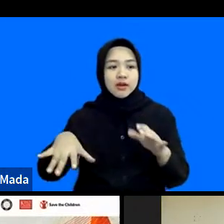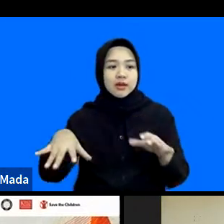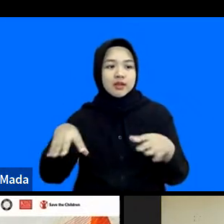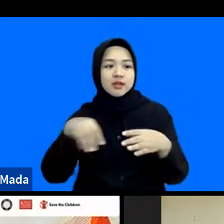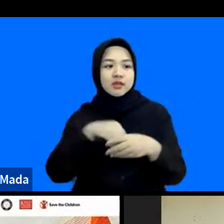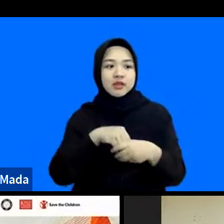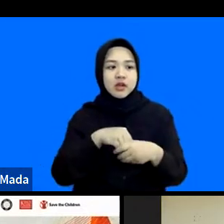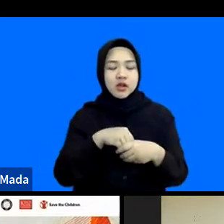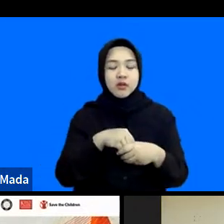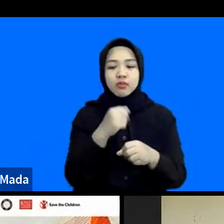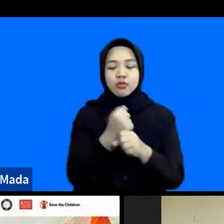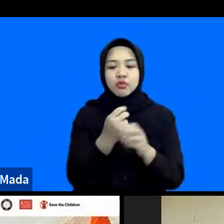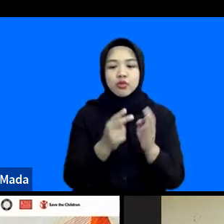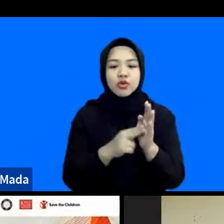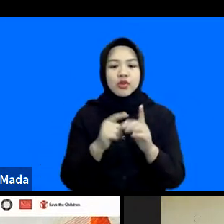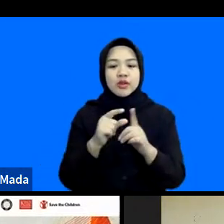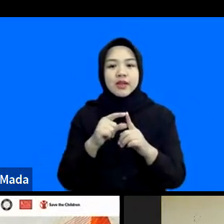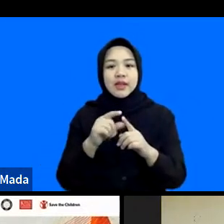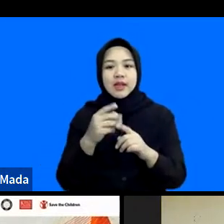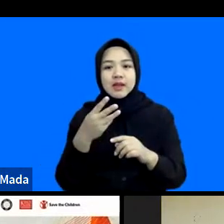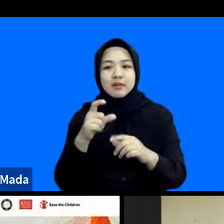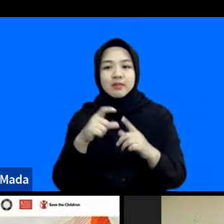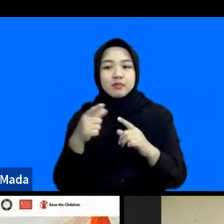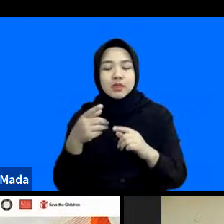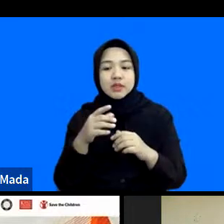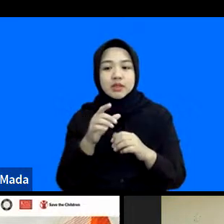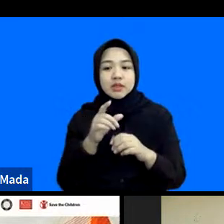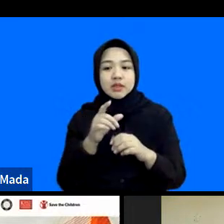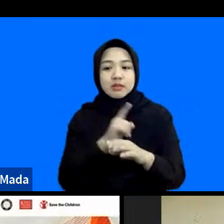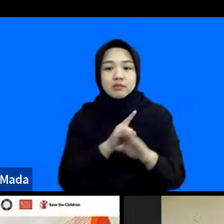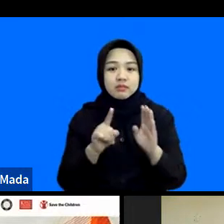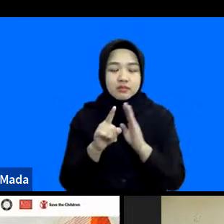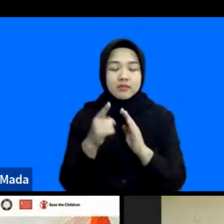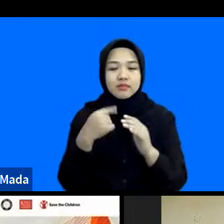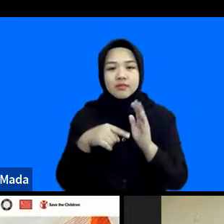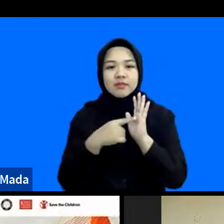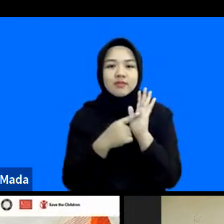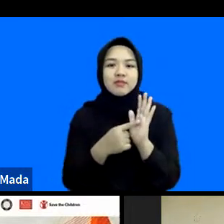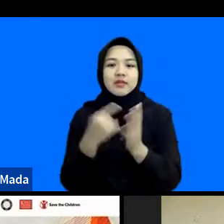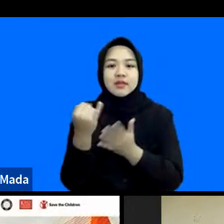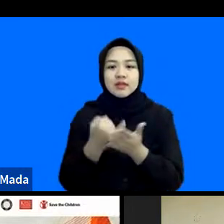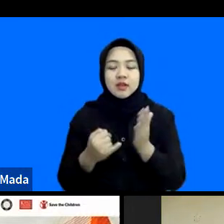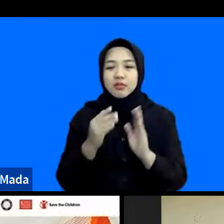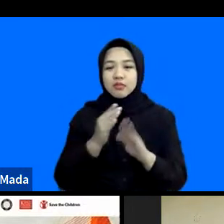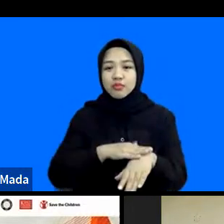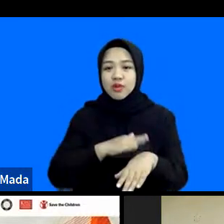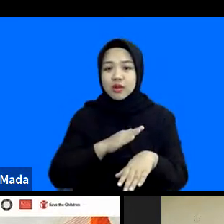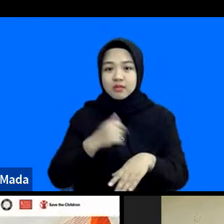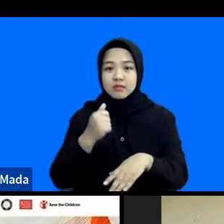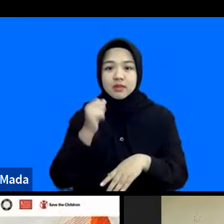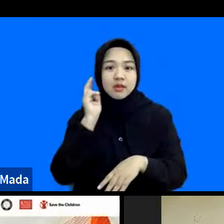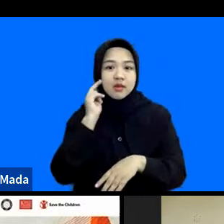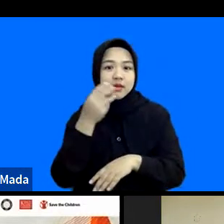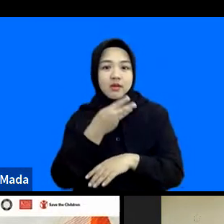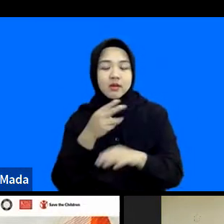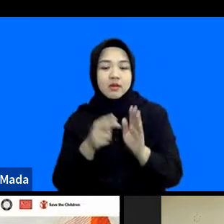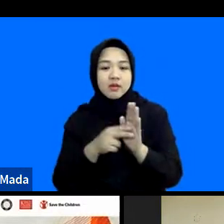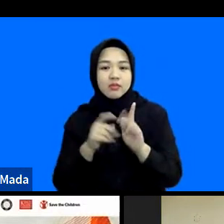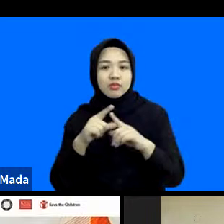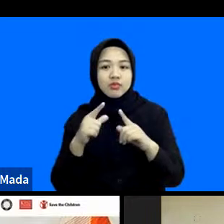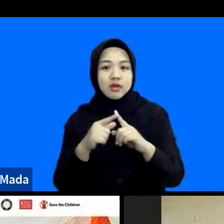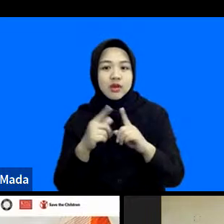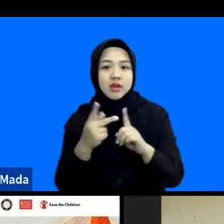dalam Genpis Ambassador dalam menyampaikan suara anak melalui pertunjukan seni dan juga budaya? Mungkin bisa dari Bunda Endah terlebih dahulu,